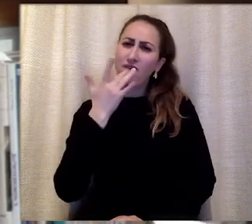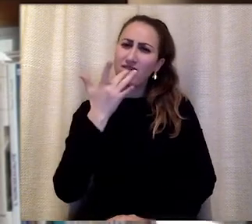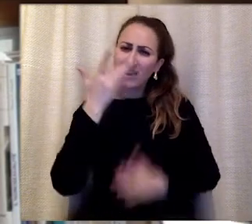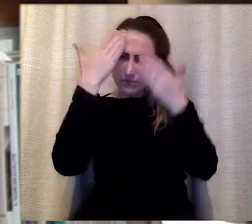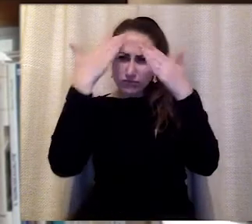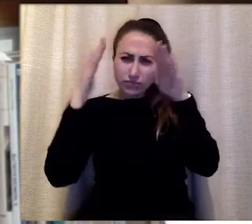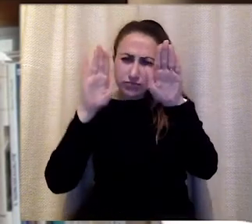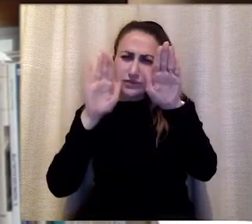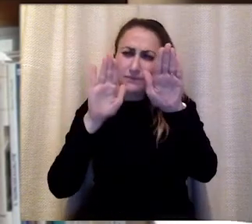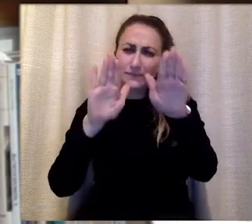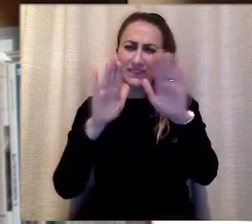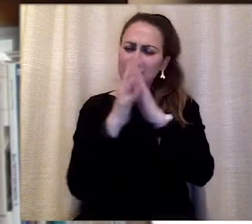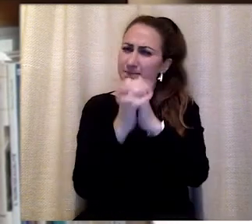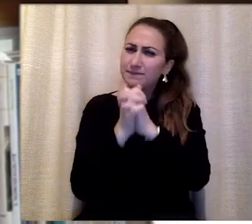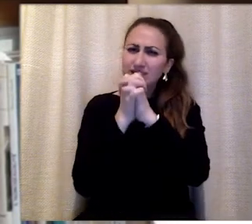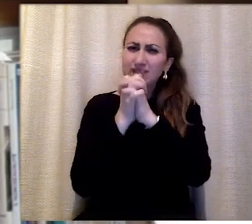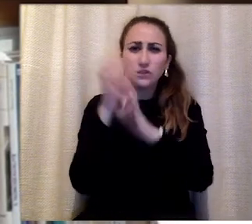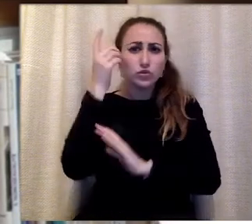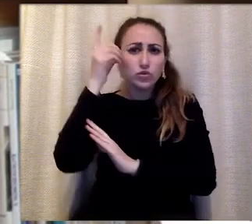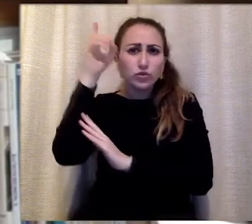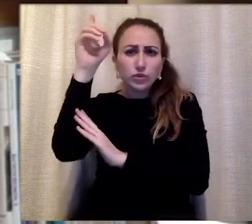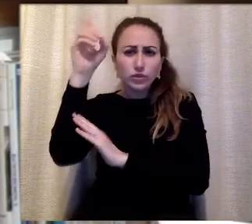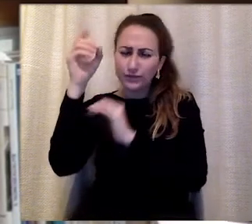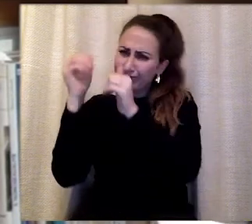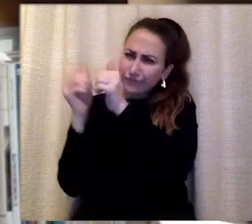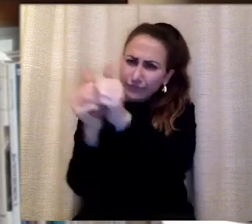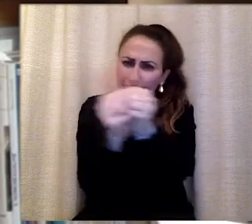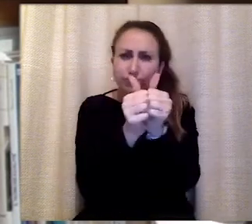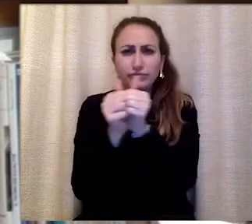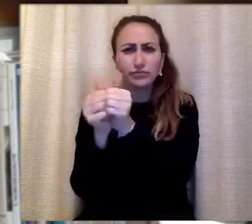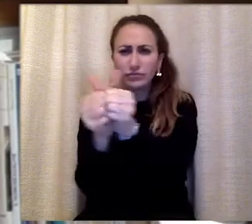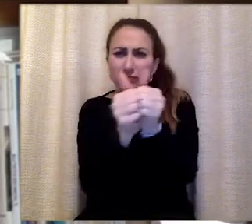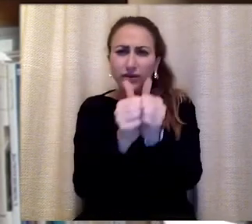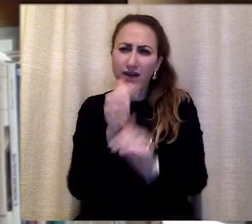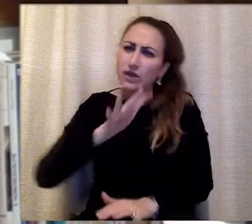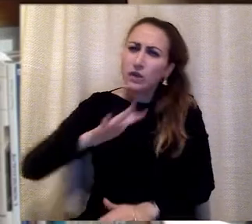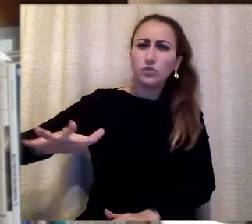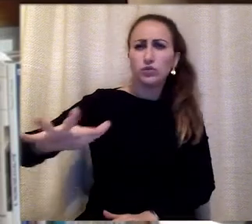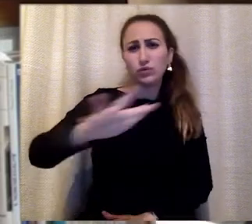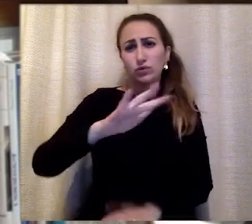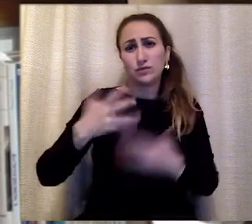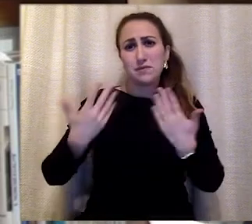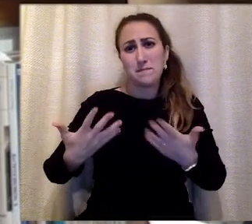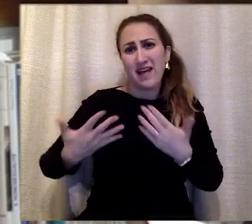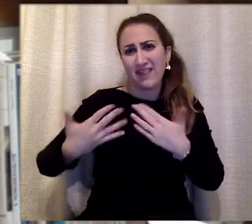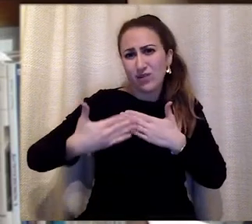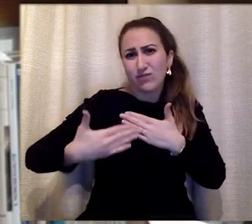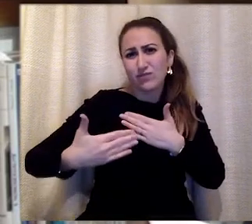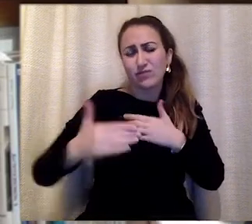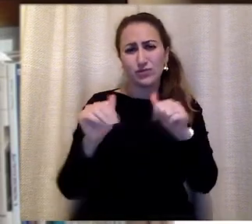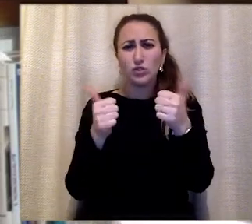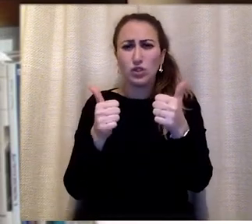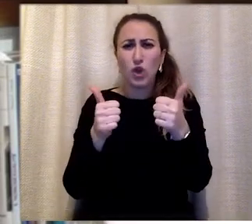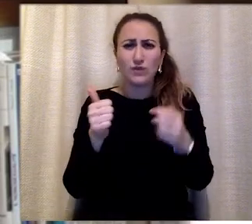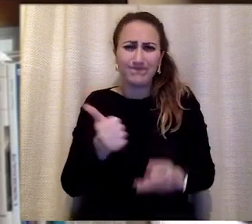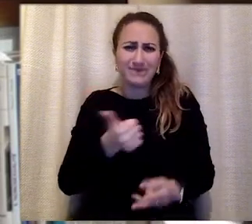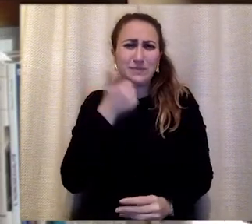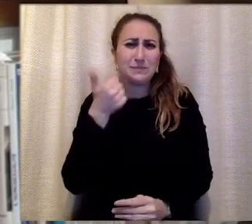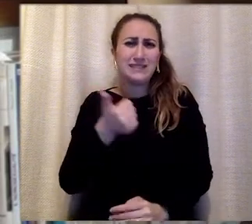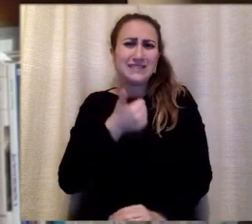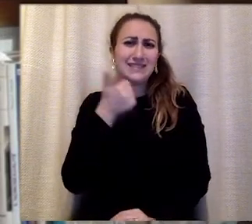vous dans ces temps spéciaux, dans ces temps uniques. C'est un